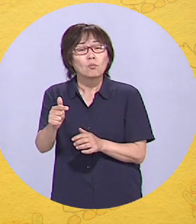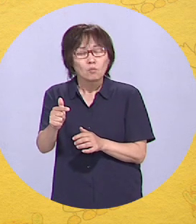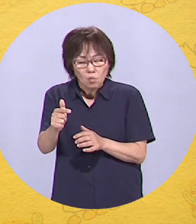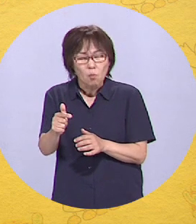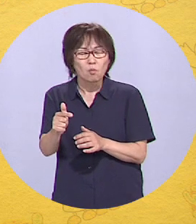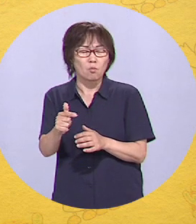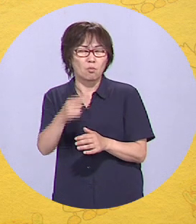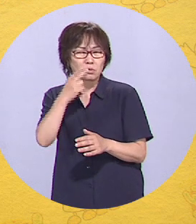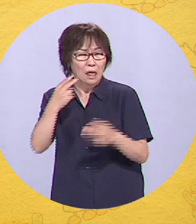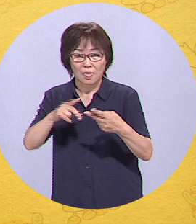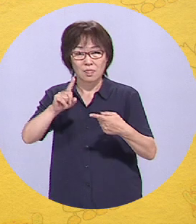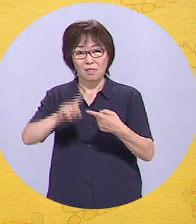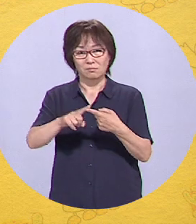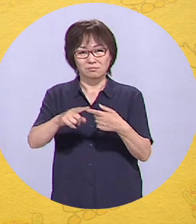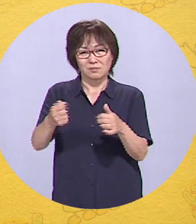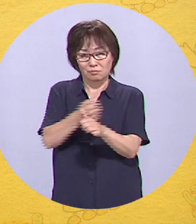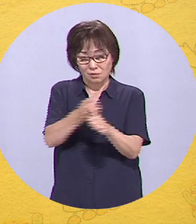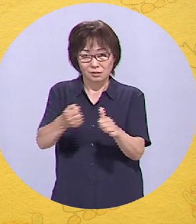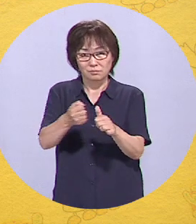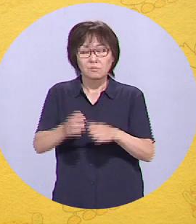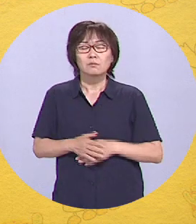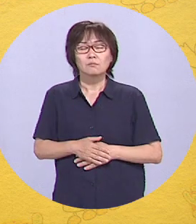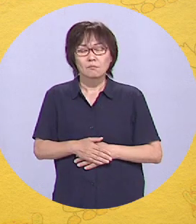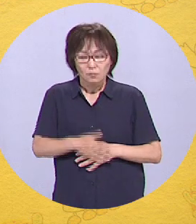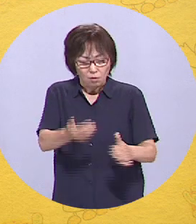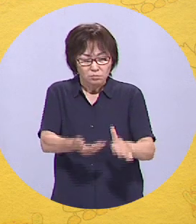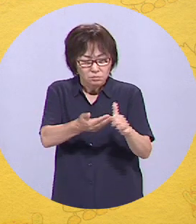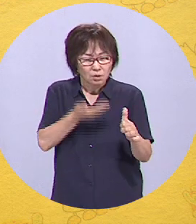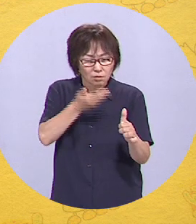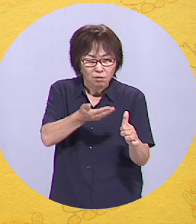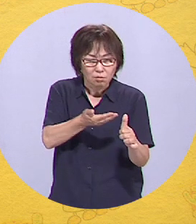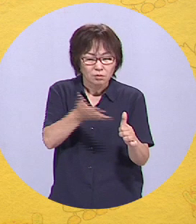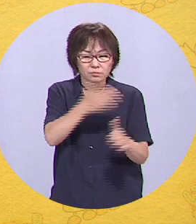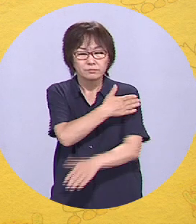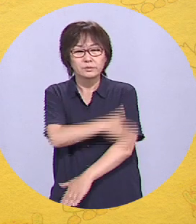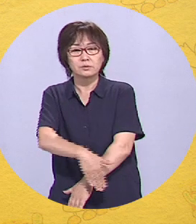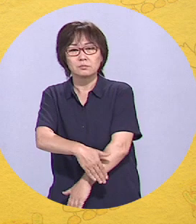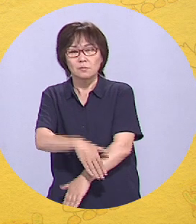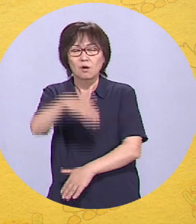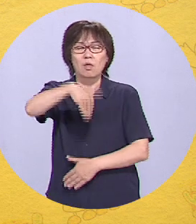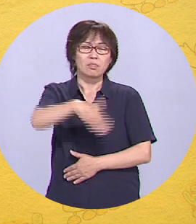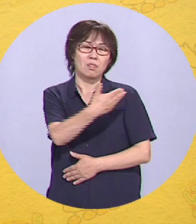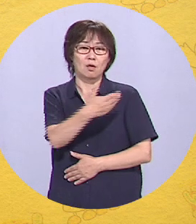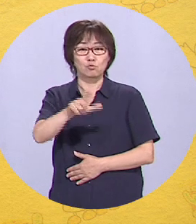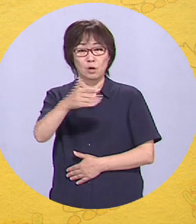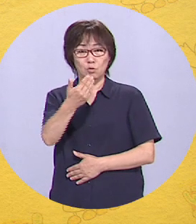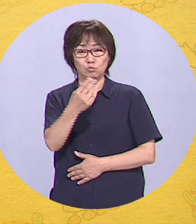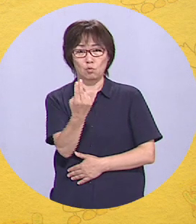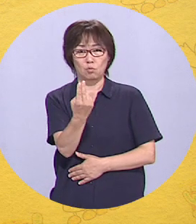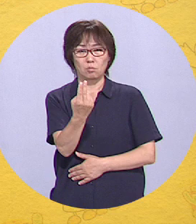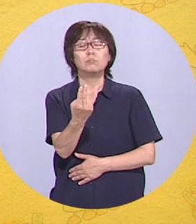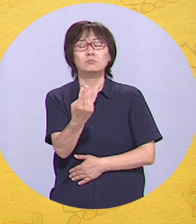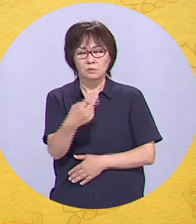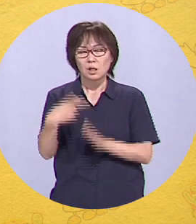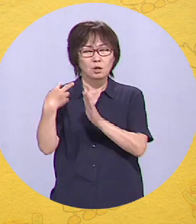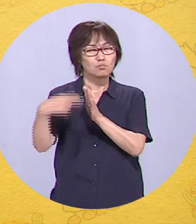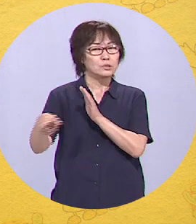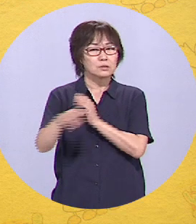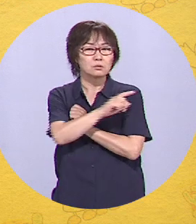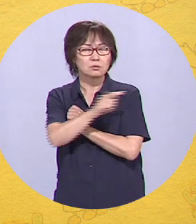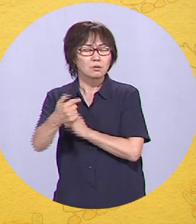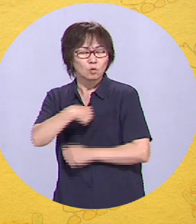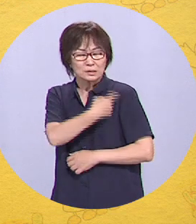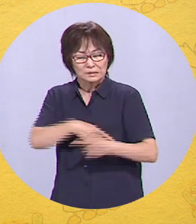どの性的虐待、食事を与えないなどのネグレクト、侮辱したり無視するなどの心理的虐